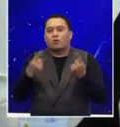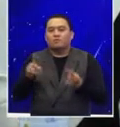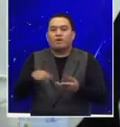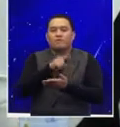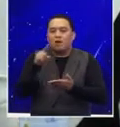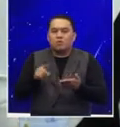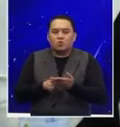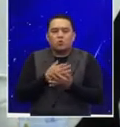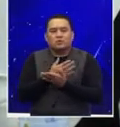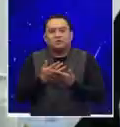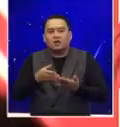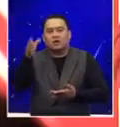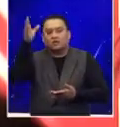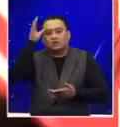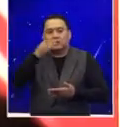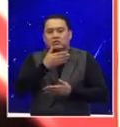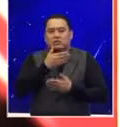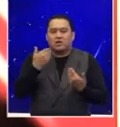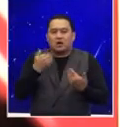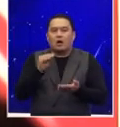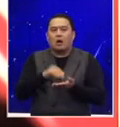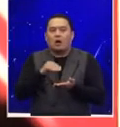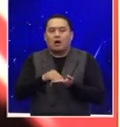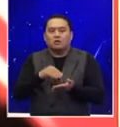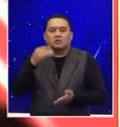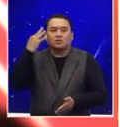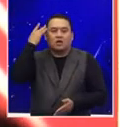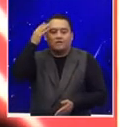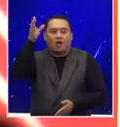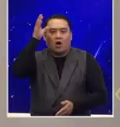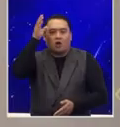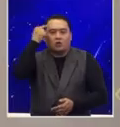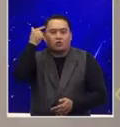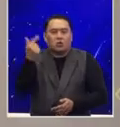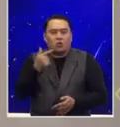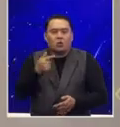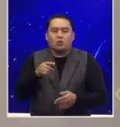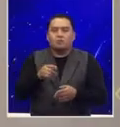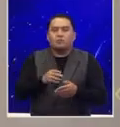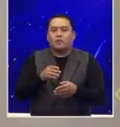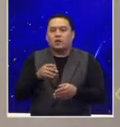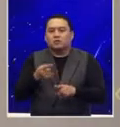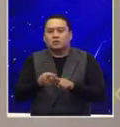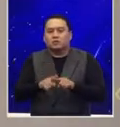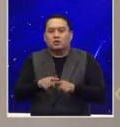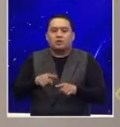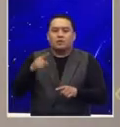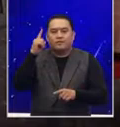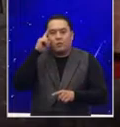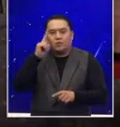на энциклопедические знания почти нет. Оценивали интеллектуалов исключительно по логике, кругозору и